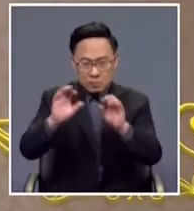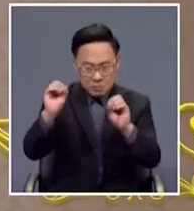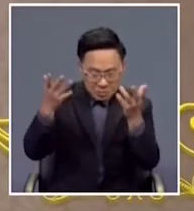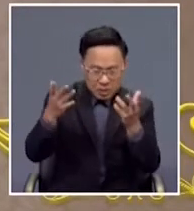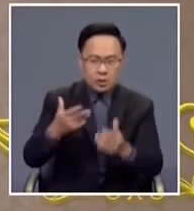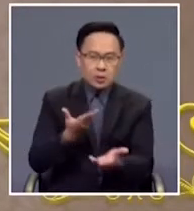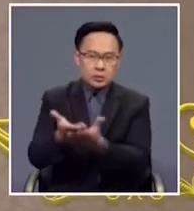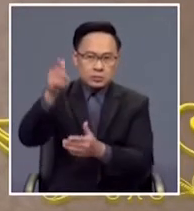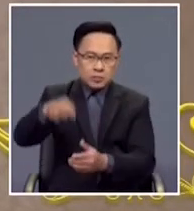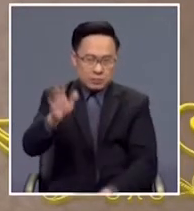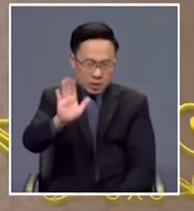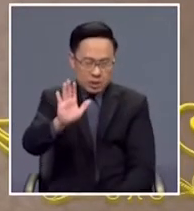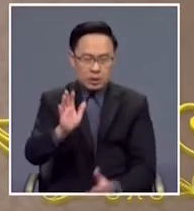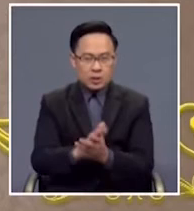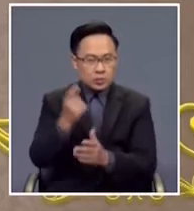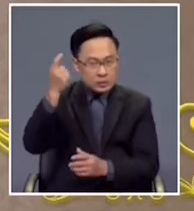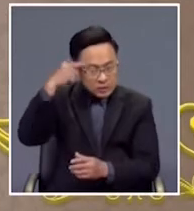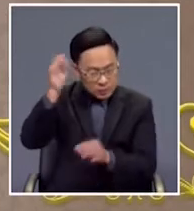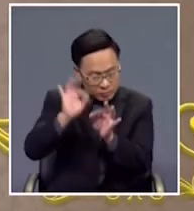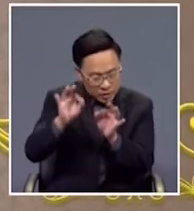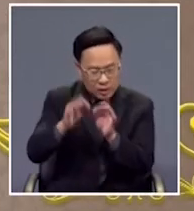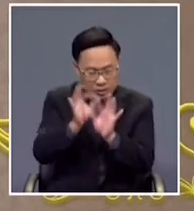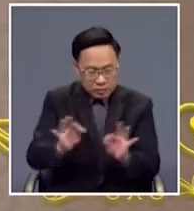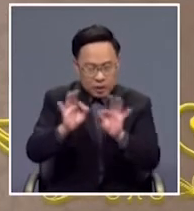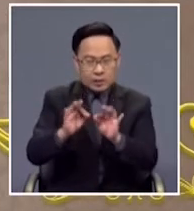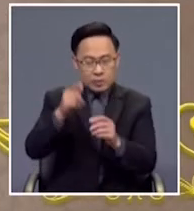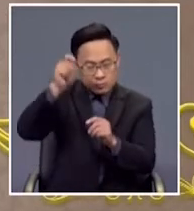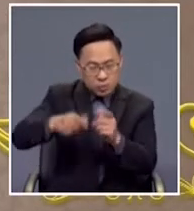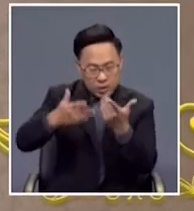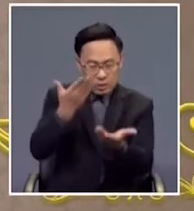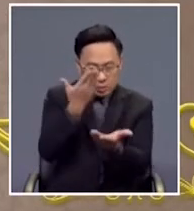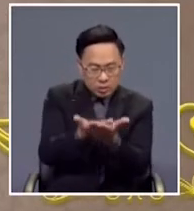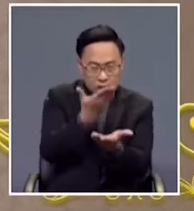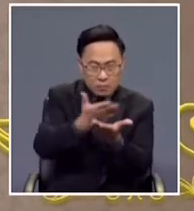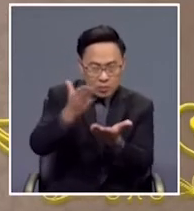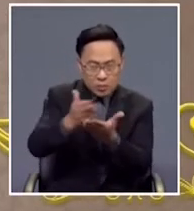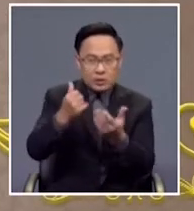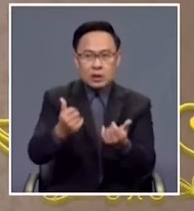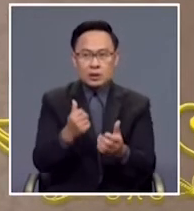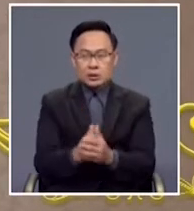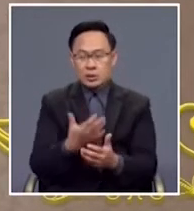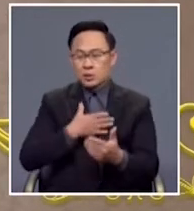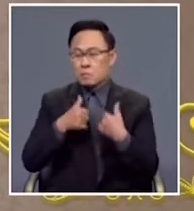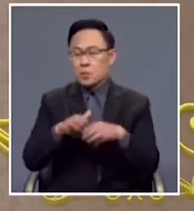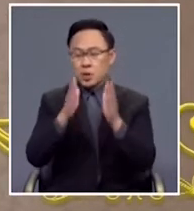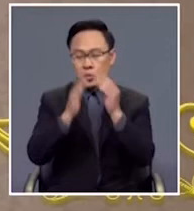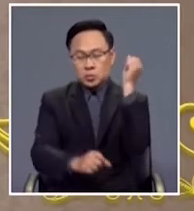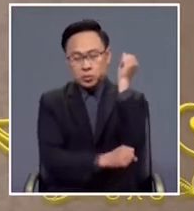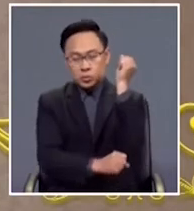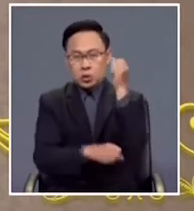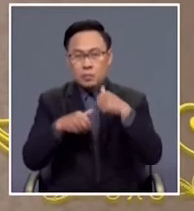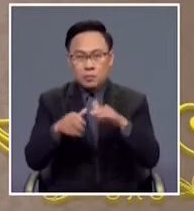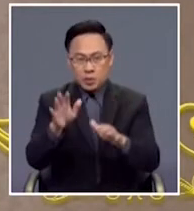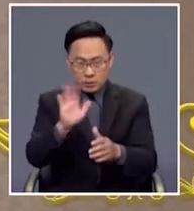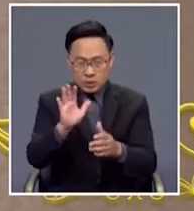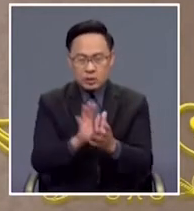ไม่ประมาณตนตามขีดความสามารถในการชำระหนี้ด้วยนะครับยังคงมีพฤติกรรมที่ว่าเราไม่ดูแลผู้มีรายได้น้อยก็ได้มี